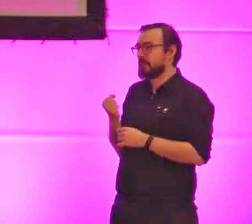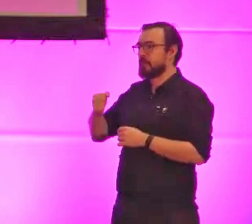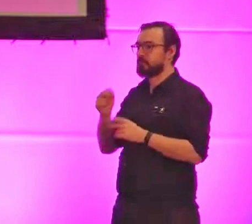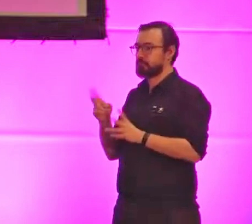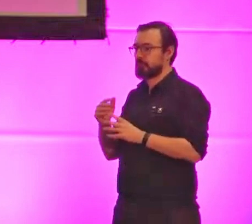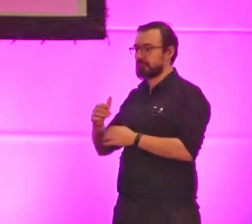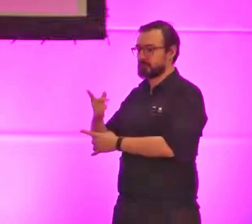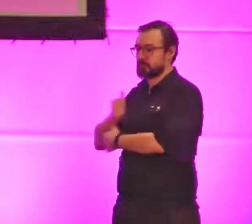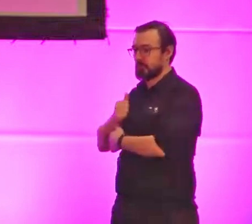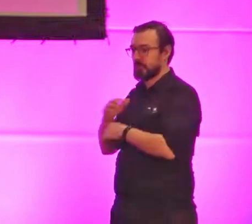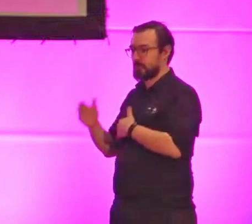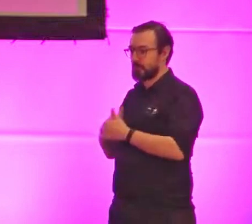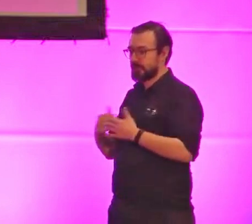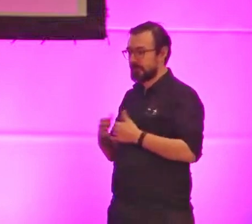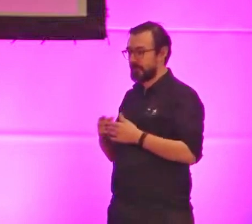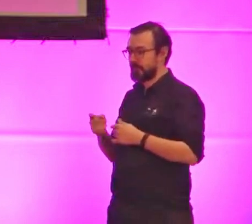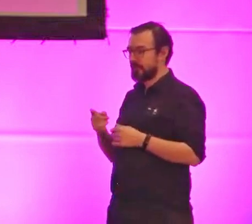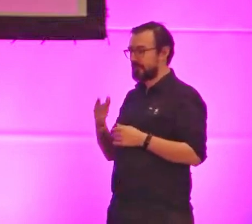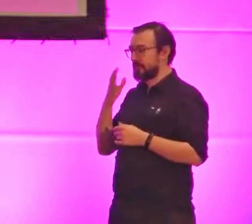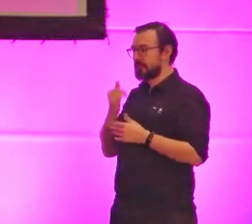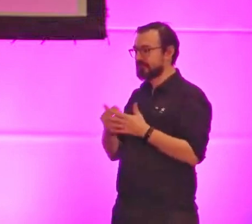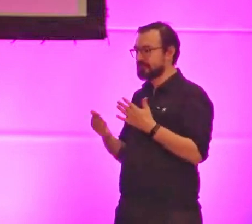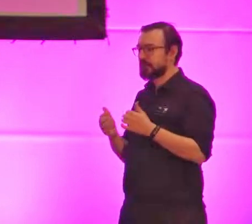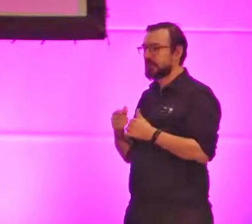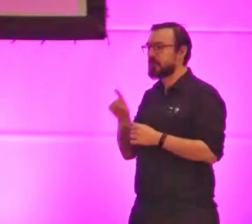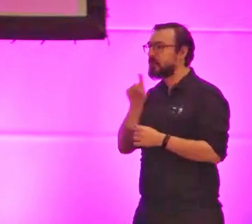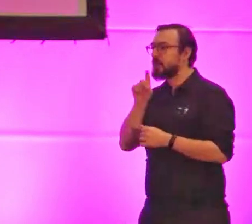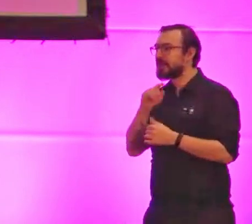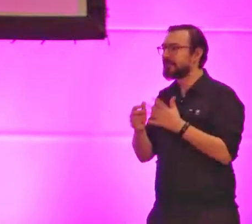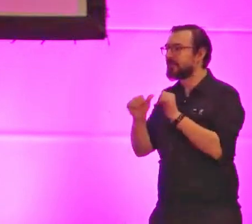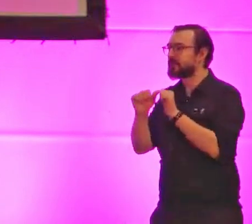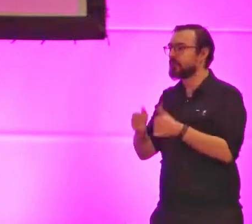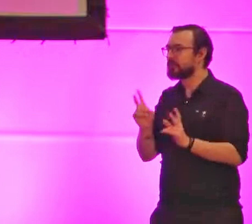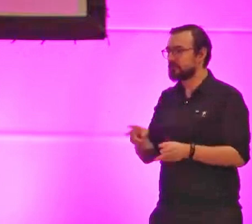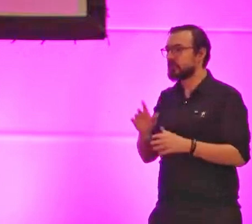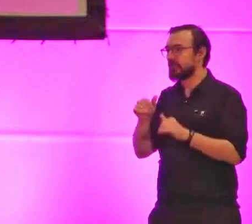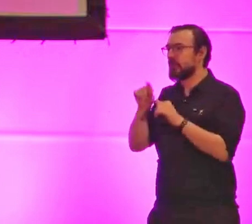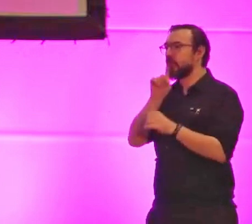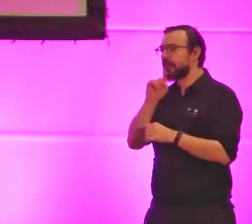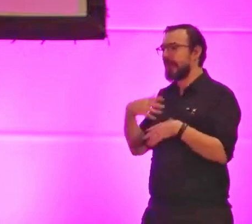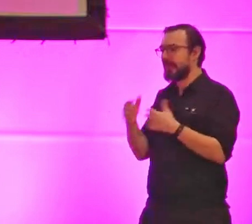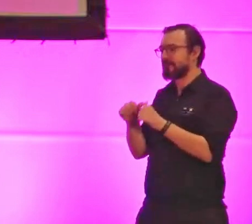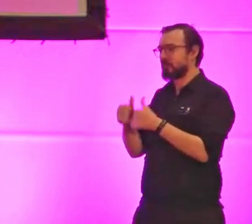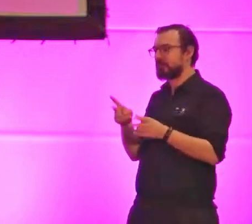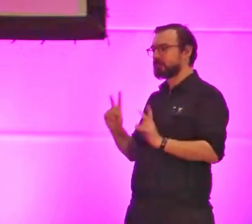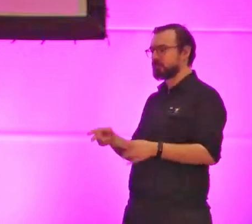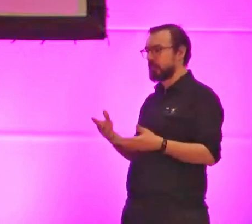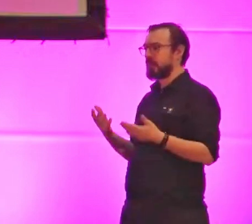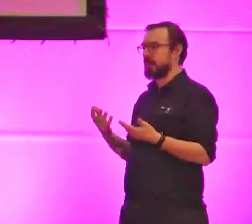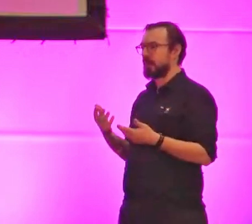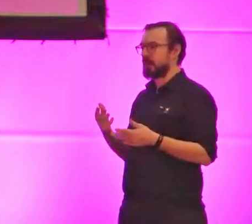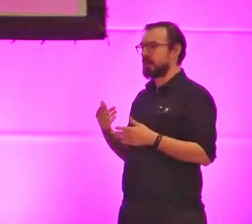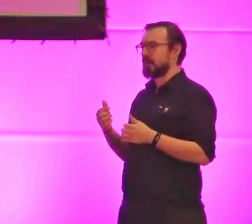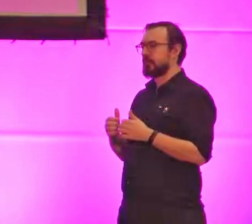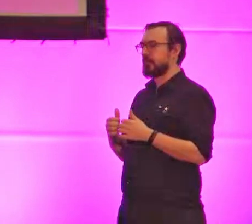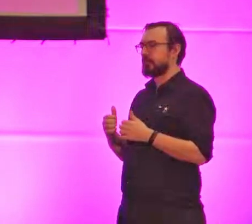gjort. Det kommer jag aldrig gå. Men åtalet är inte utformat så. Åtalet är utformat som så att